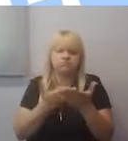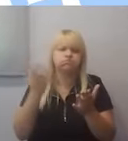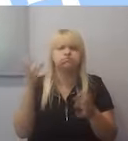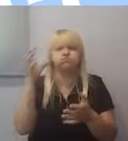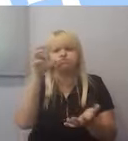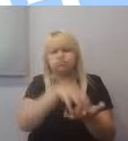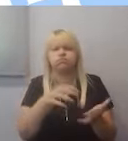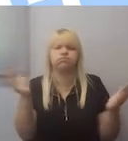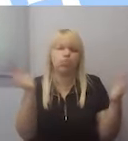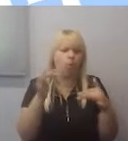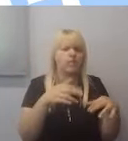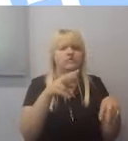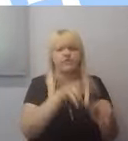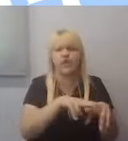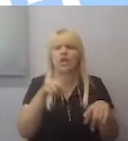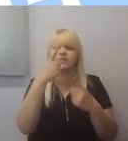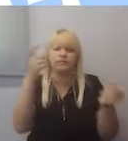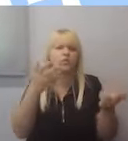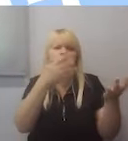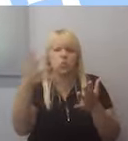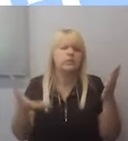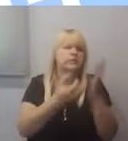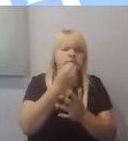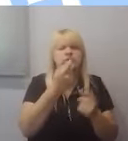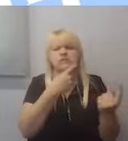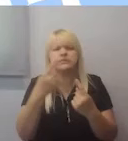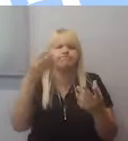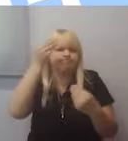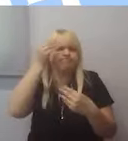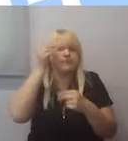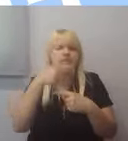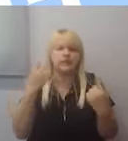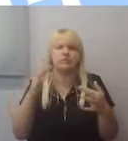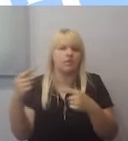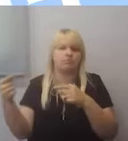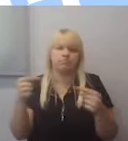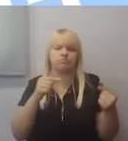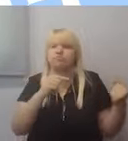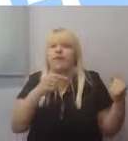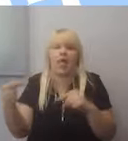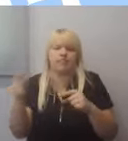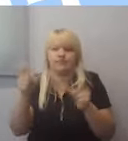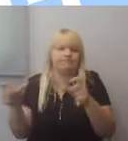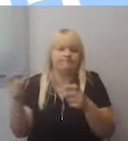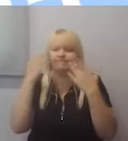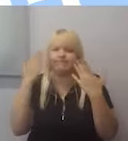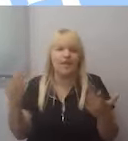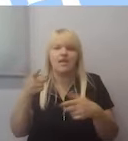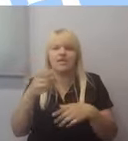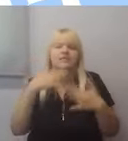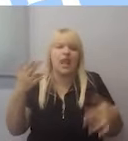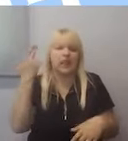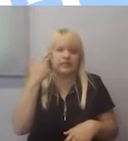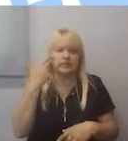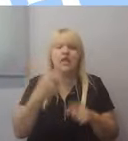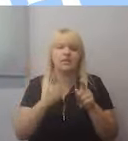informācija būs pieejama vienmēr tā diskusija bet nu viņi būs zināmi arī pretiniekam līdz ar to pastāv liels liels risks ja ka viņi varētu būt tie tie tie līdz ar to tur jābūt vienam